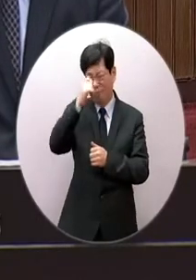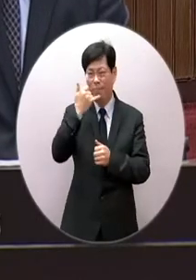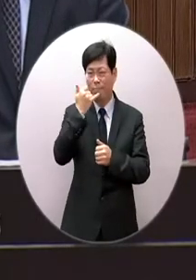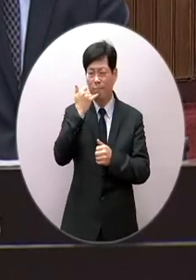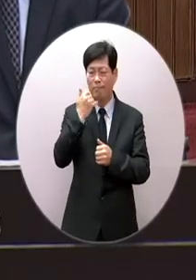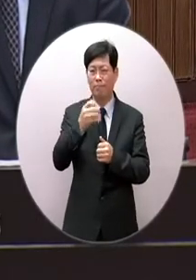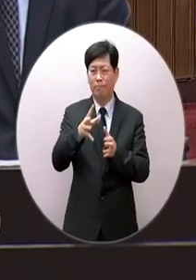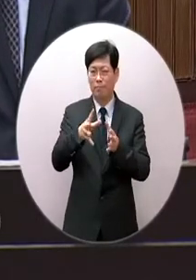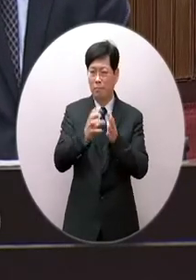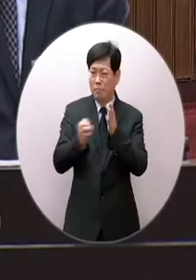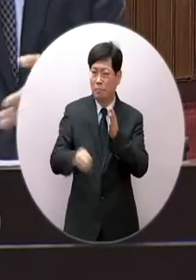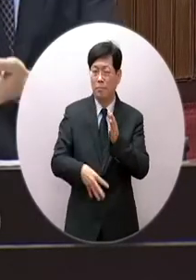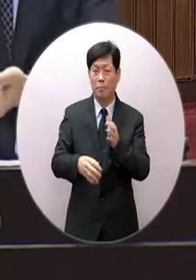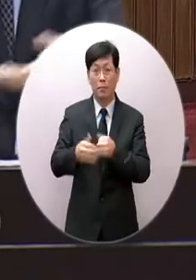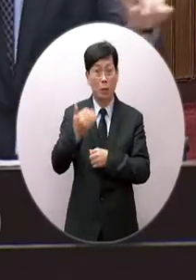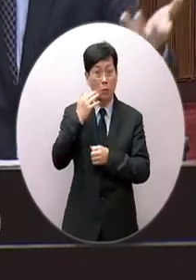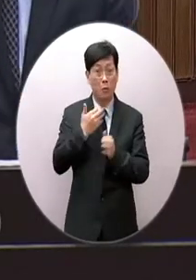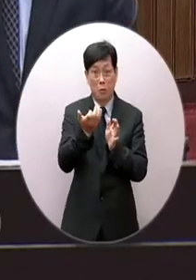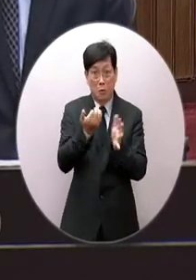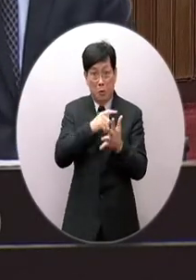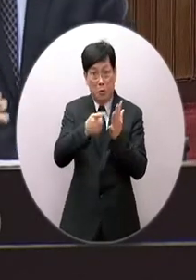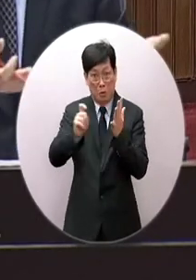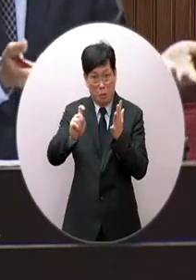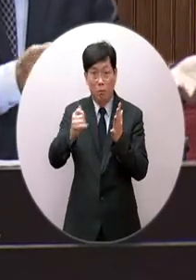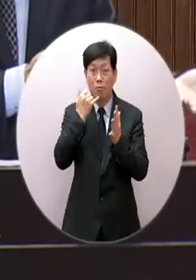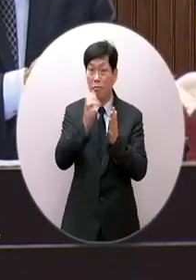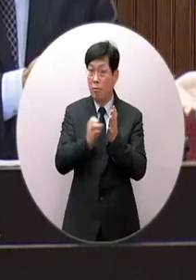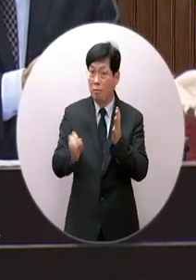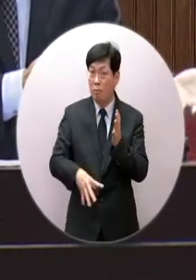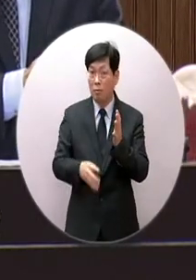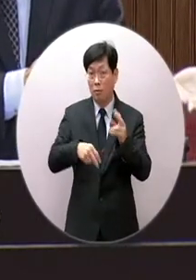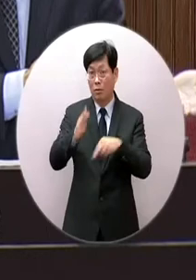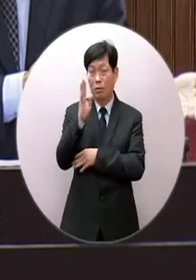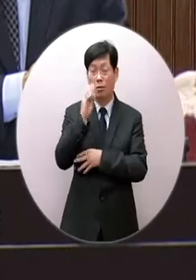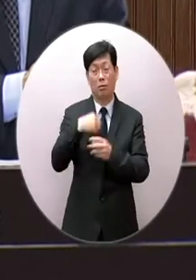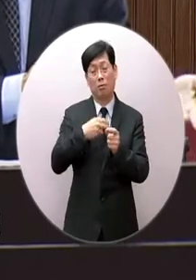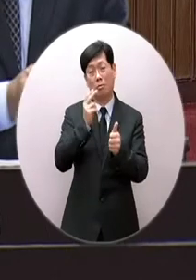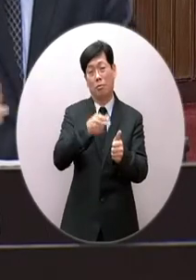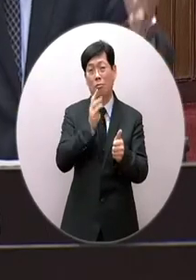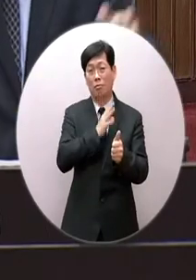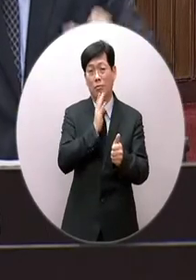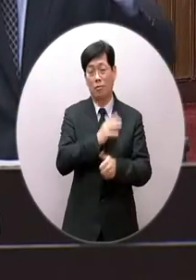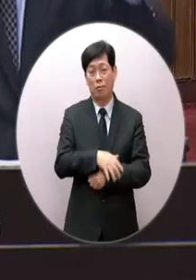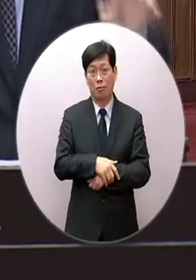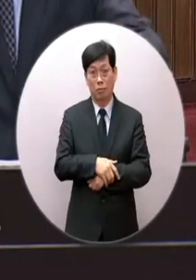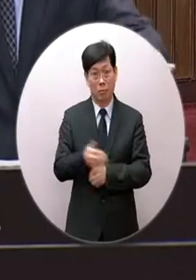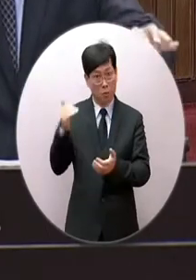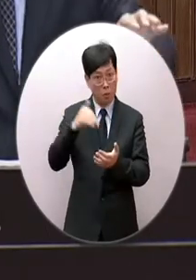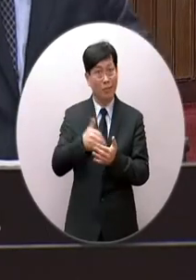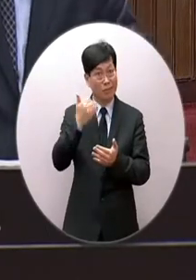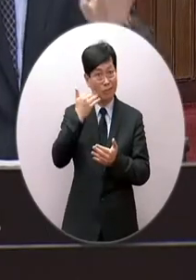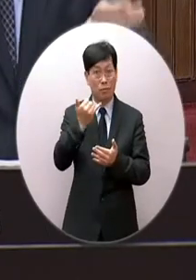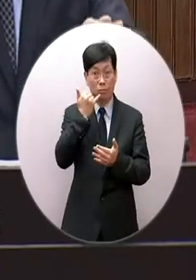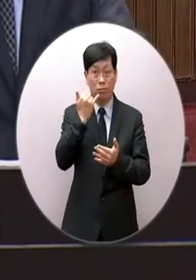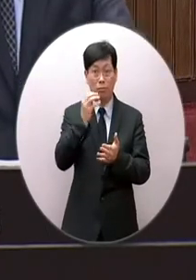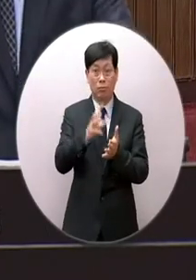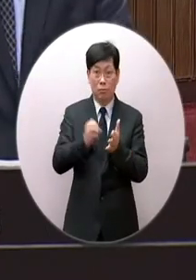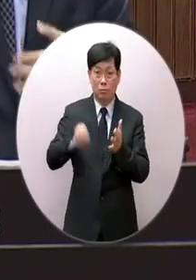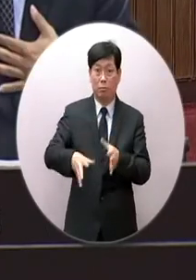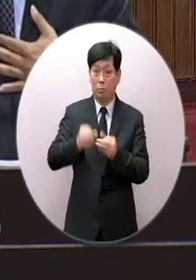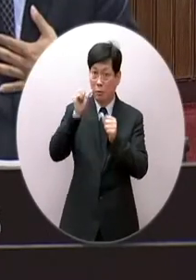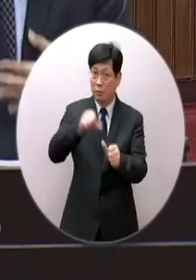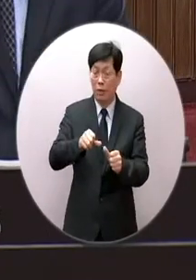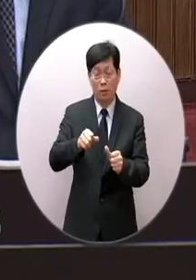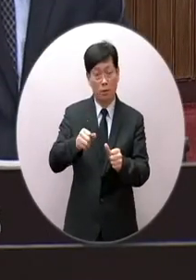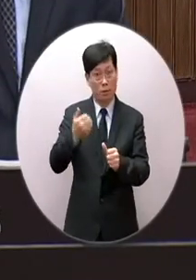或怎么样。但是如果前十大大家都豁免，那这个行政命令就空谈了嘛。所以到底是有谁可以豁免，谁不会豁免，